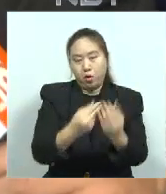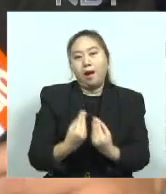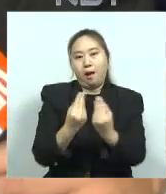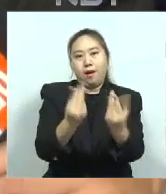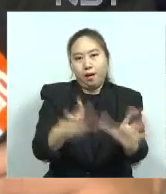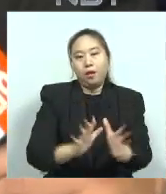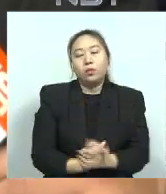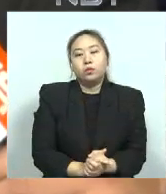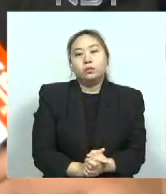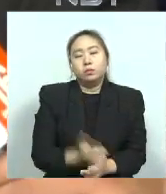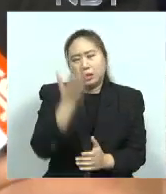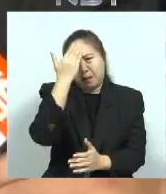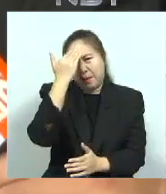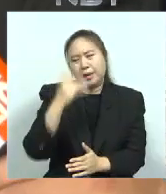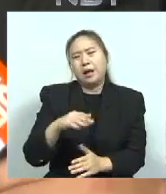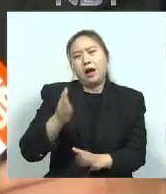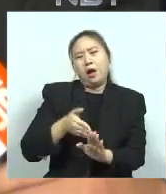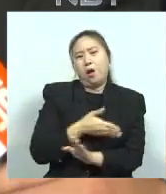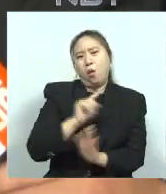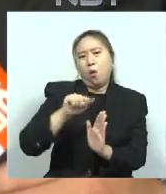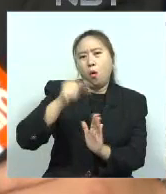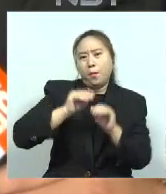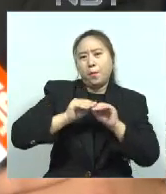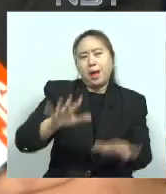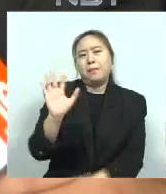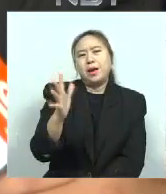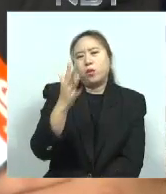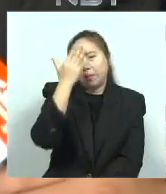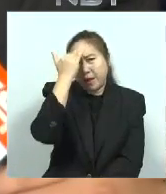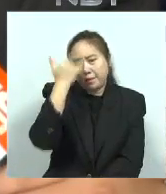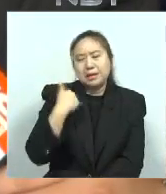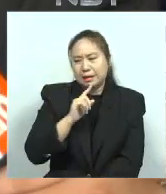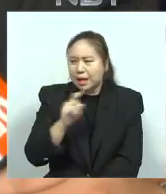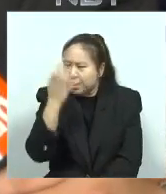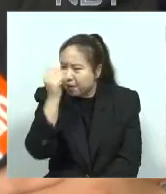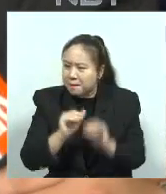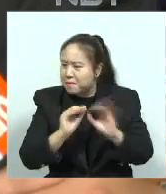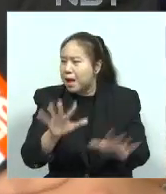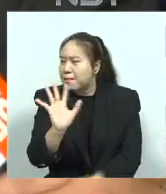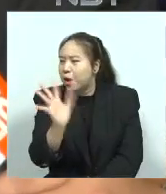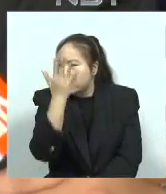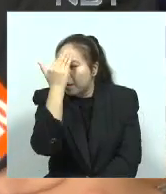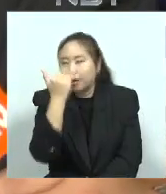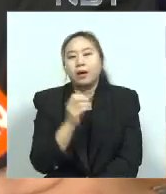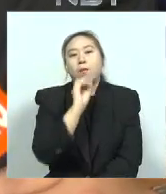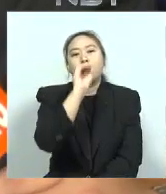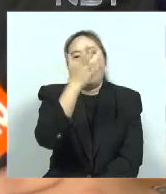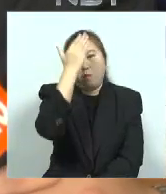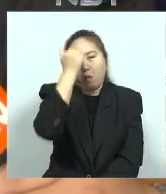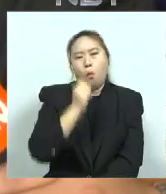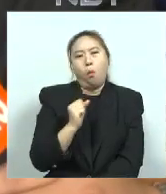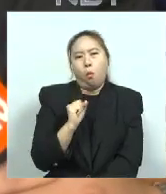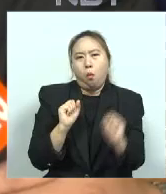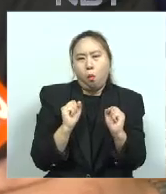โดยเหตุที่ไม่เปิดเผยตั้งแต่ต้นก็มีคำถามเหมือนกันว่าทำไมไม่เปิดเผยตั้งแต่ต้นนะคะอาจารย์วิษณุก็บอกว่าเพราะว่าเกร